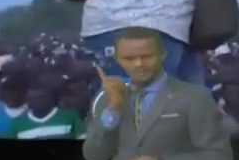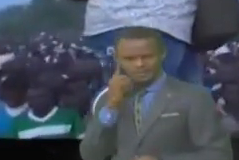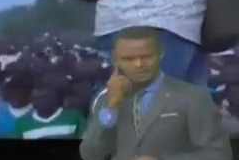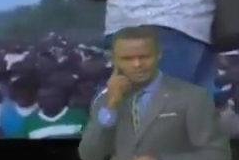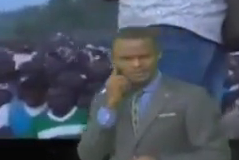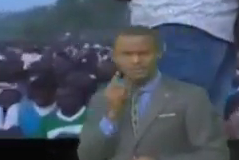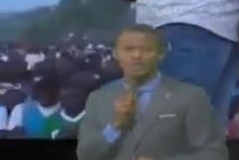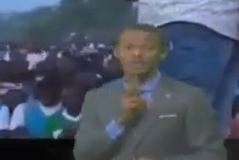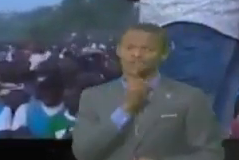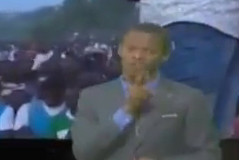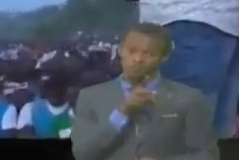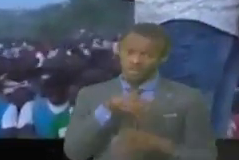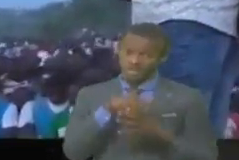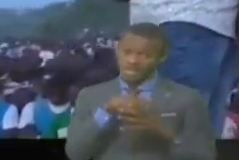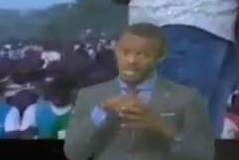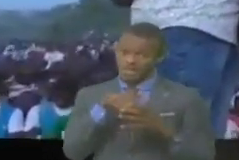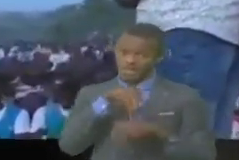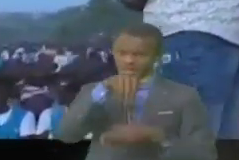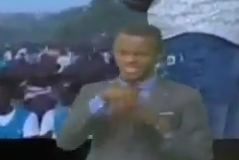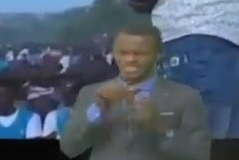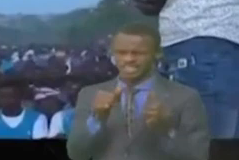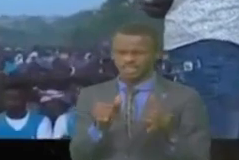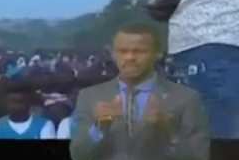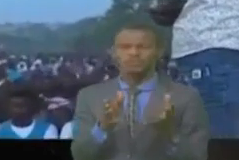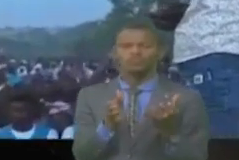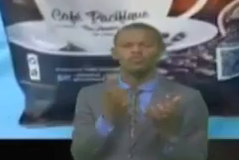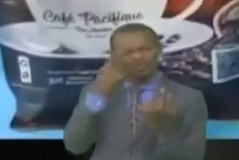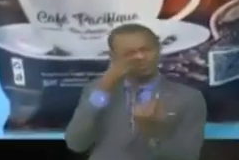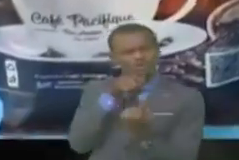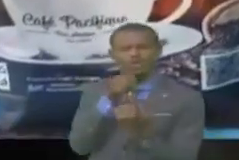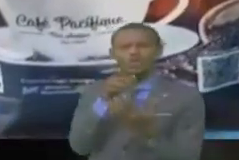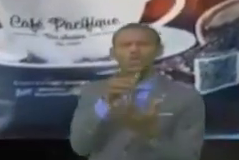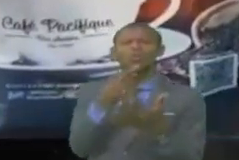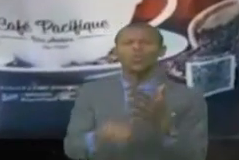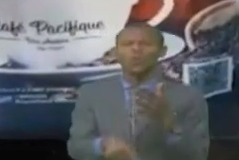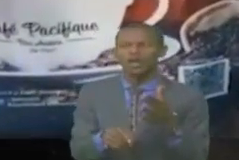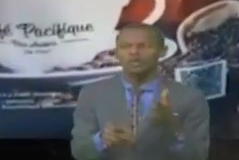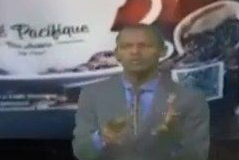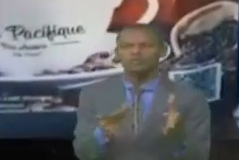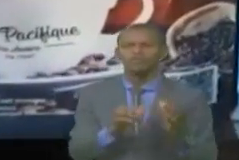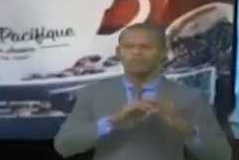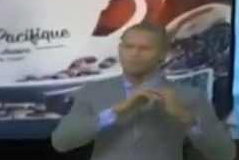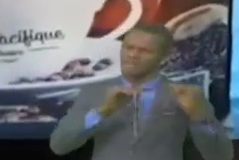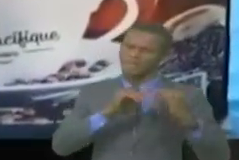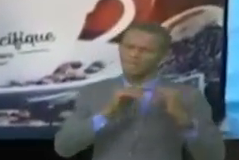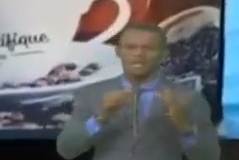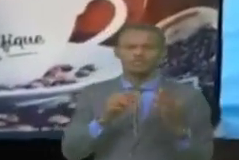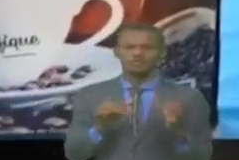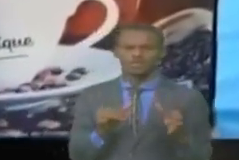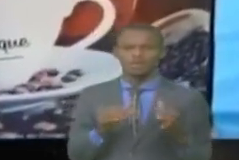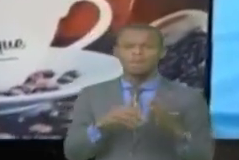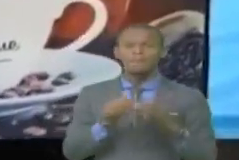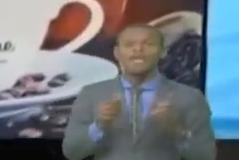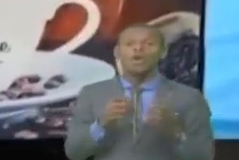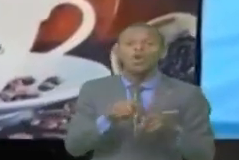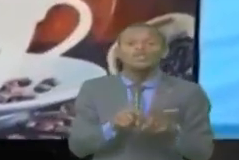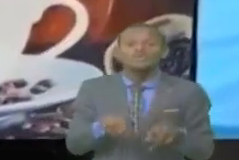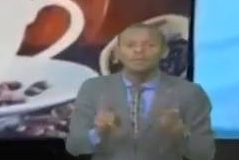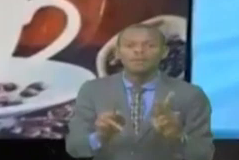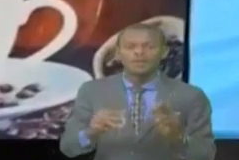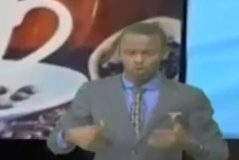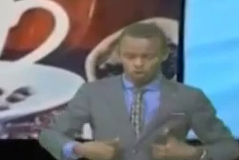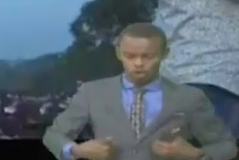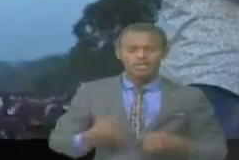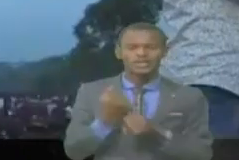À travers cette compétition, nous voulons donner de l'emploi aux jeunes avec la construction d'une usine à café. Cela permettra de contribuer